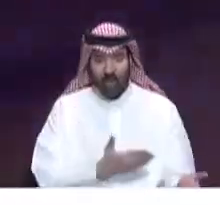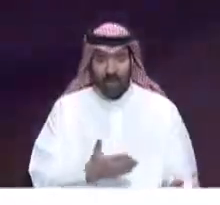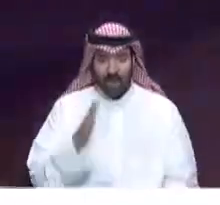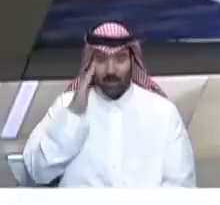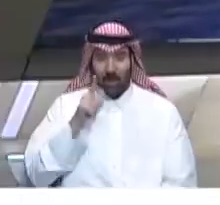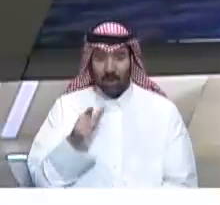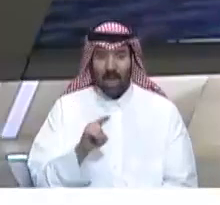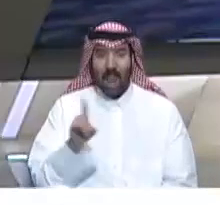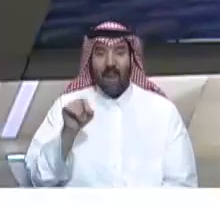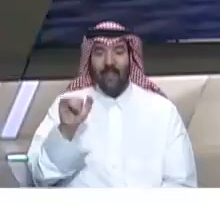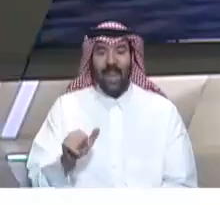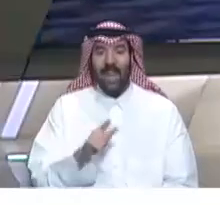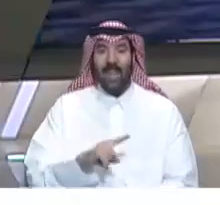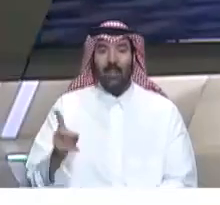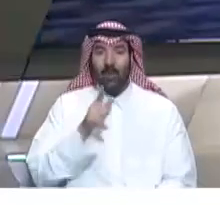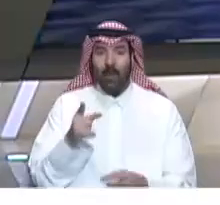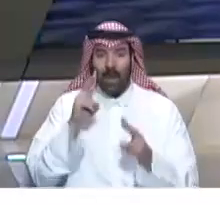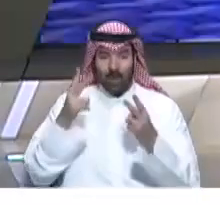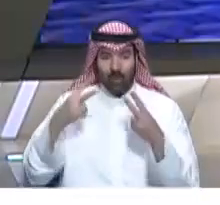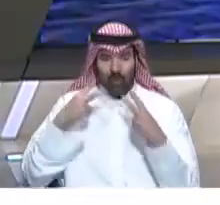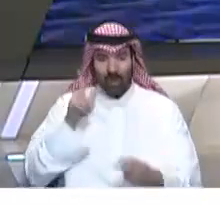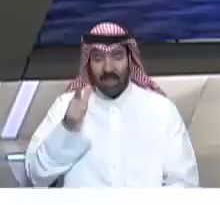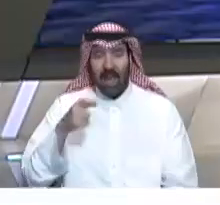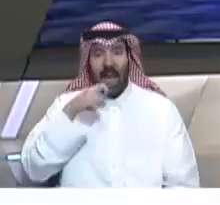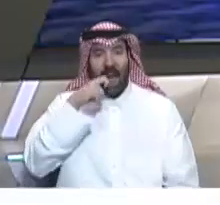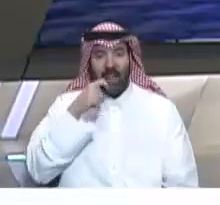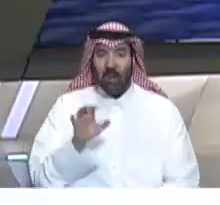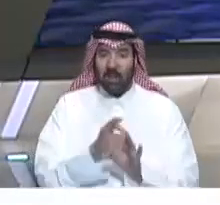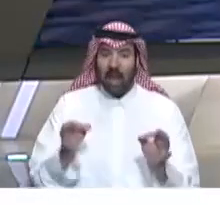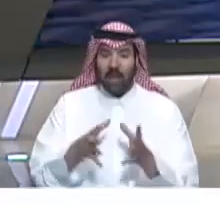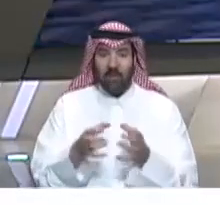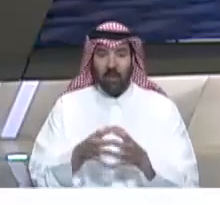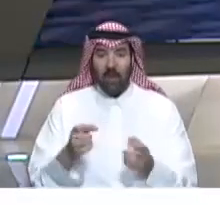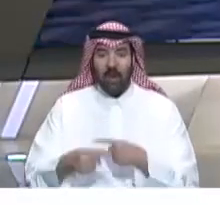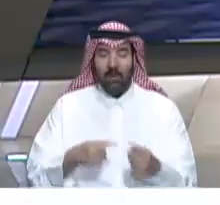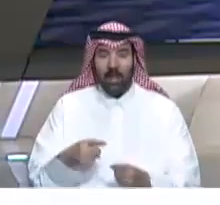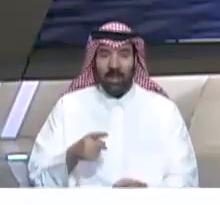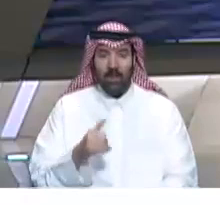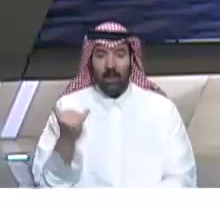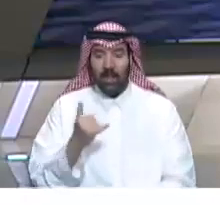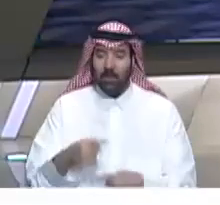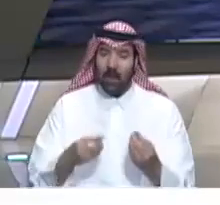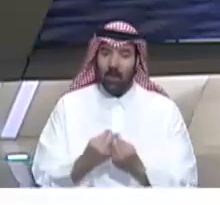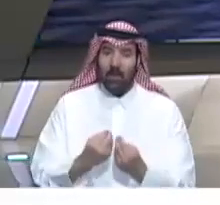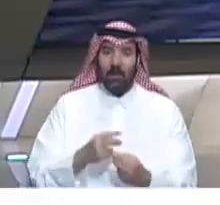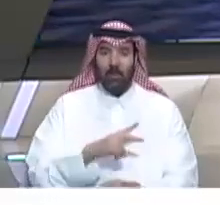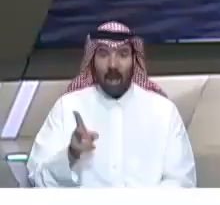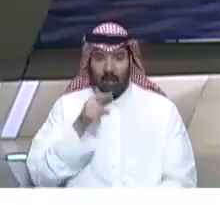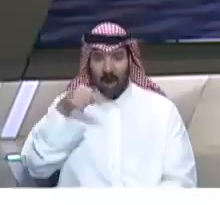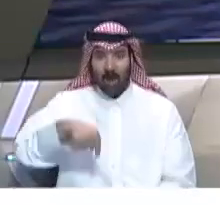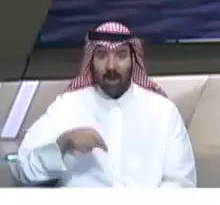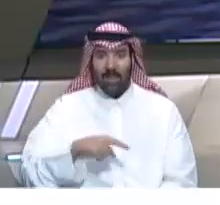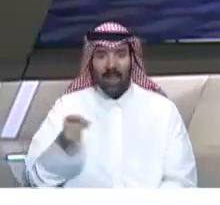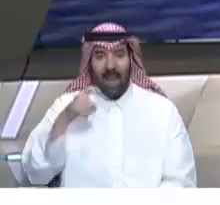لا في يعني كانت هذه صورة يعني شاملة ووافية عن أبرز يعني الفعاليات التي تقام